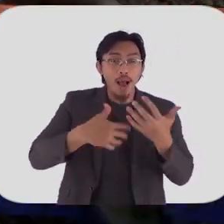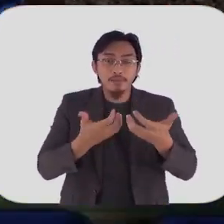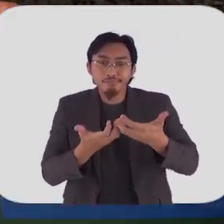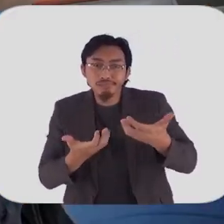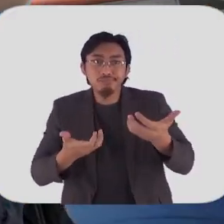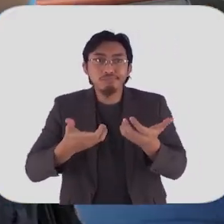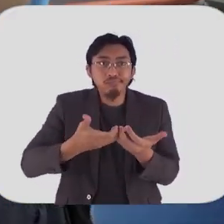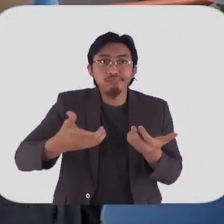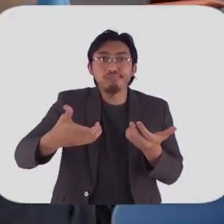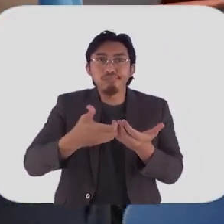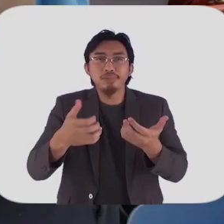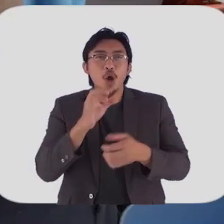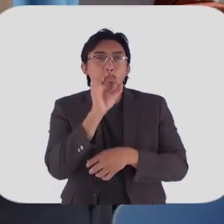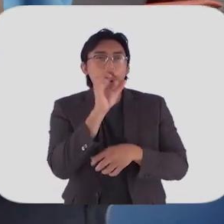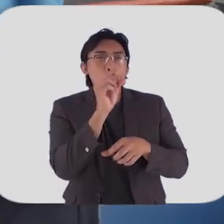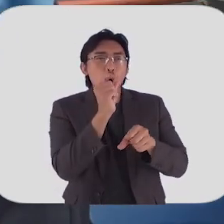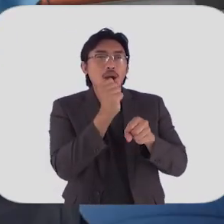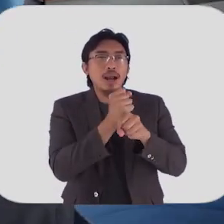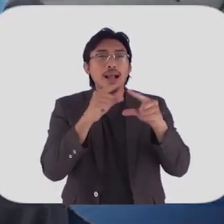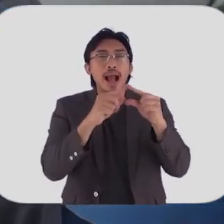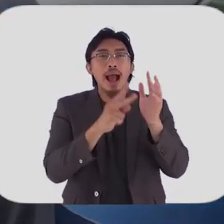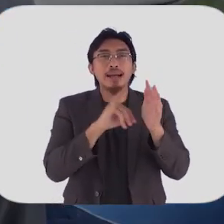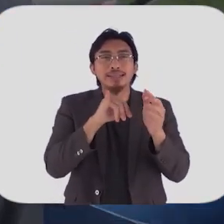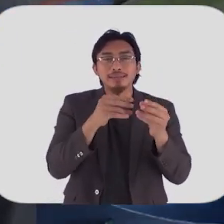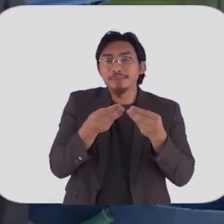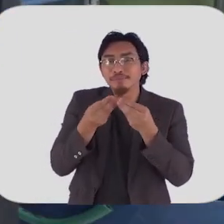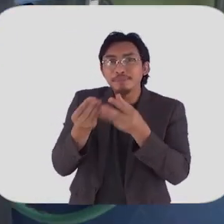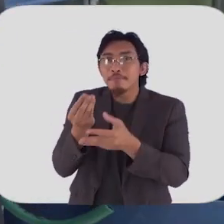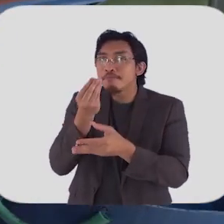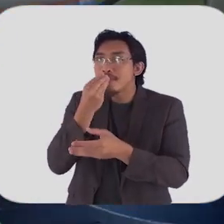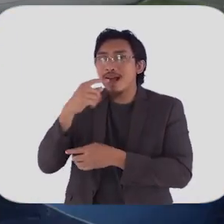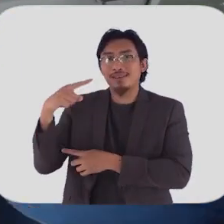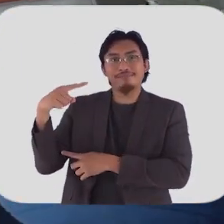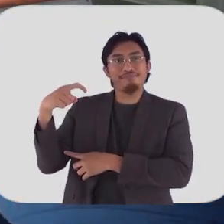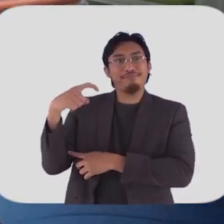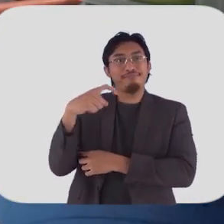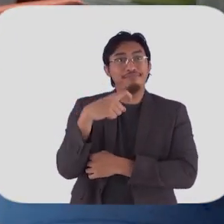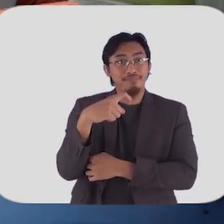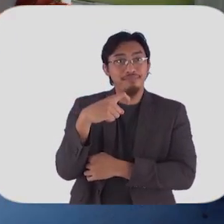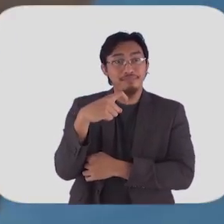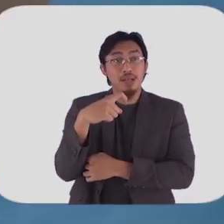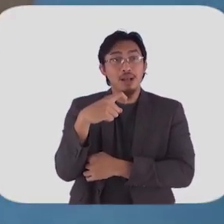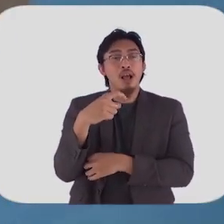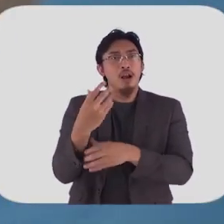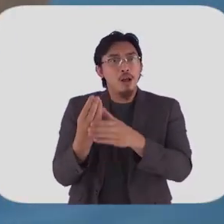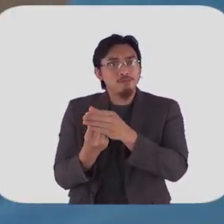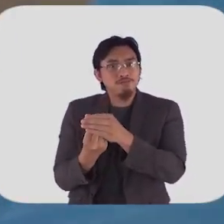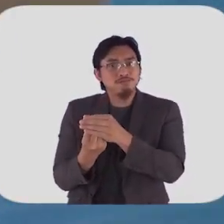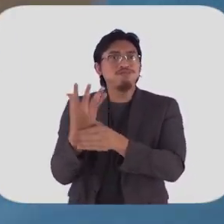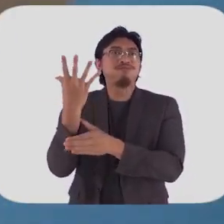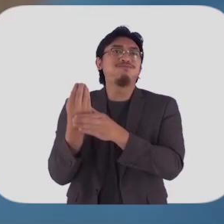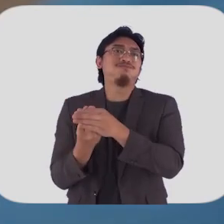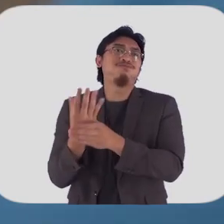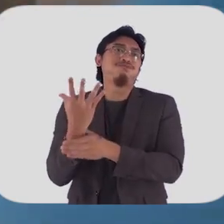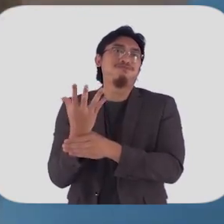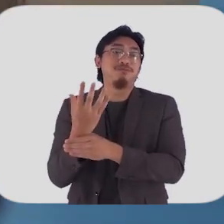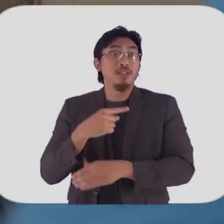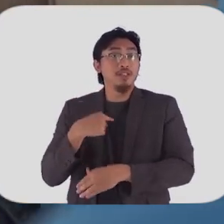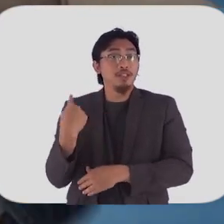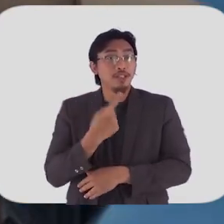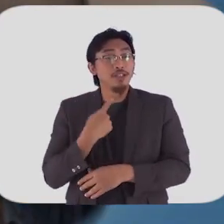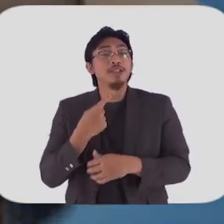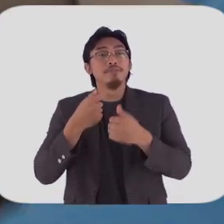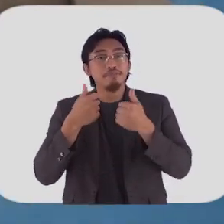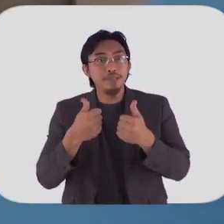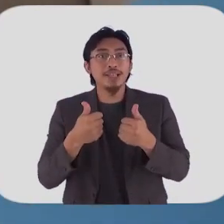selaku kelompok, kita olah sampah organik tersebut ya untuk pakan maggot ini. Nah,